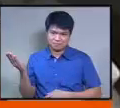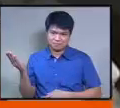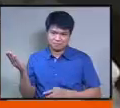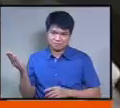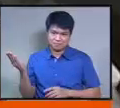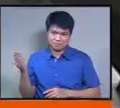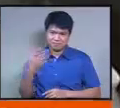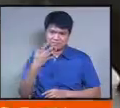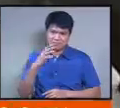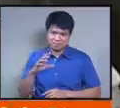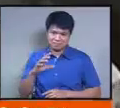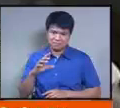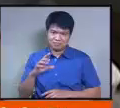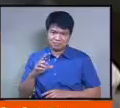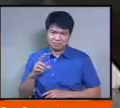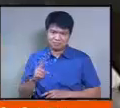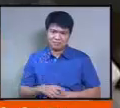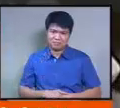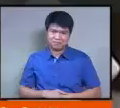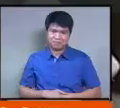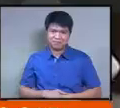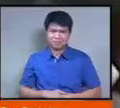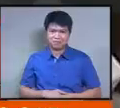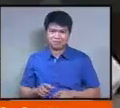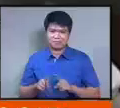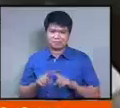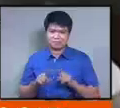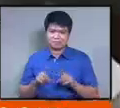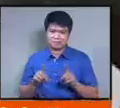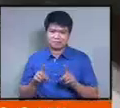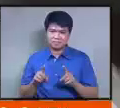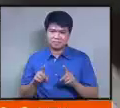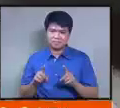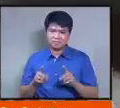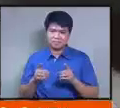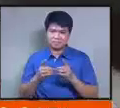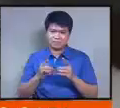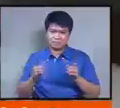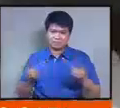kainit. Oh, niya, kanang... Usay,